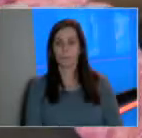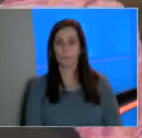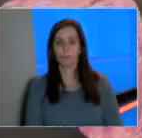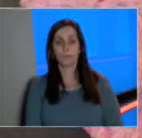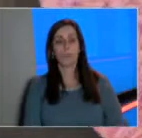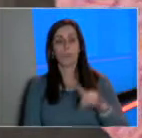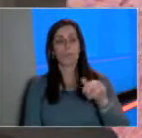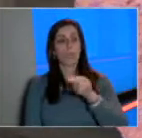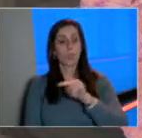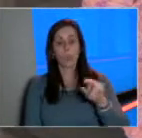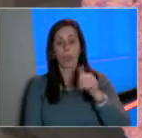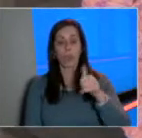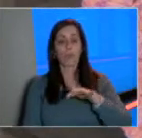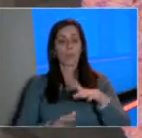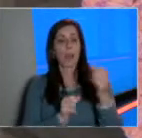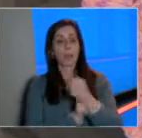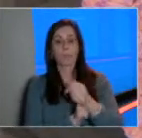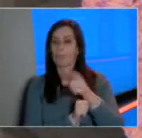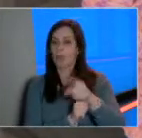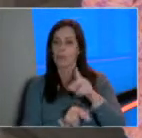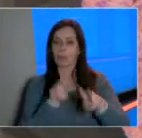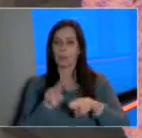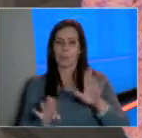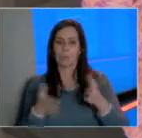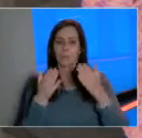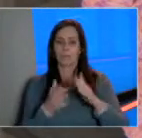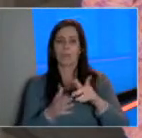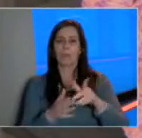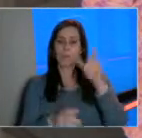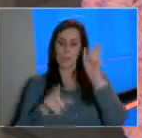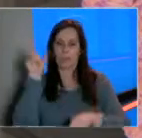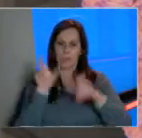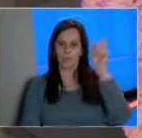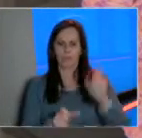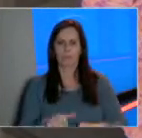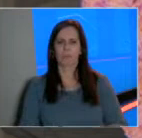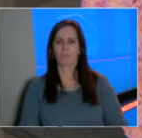איזה תחום לדעתך הכי מוזנח במדינה וחייבים לטפל בו? בני האדם.